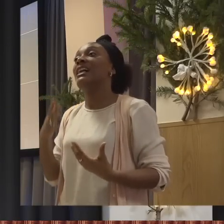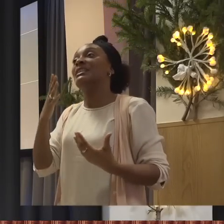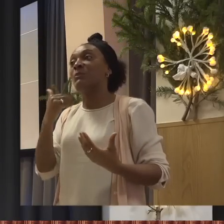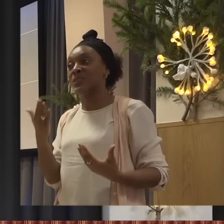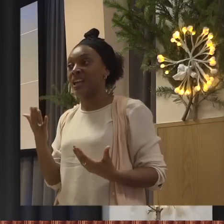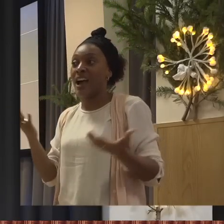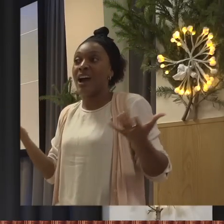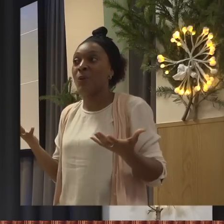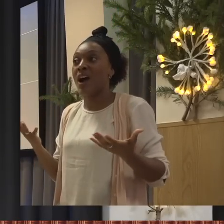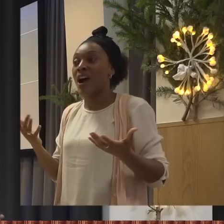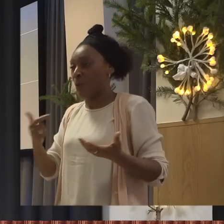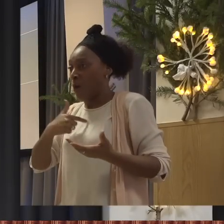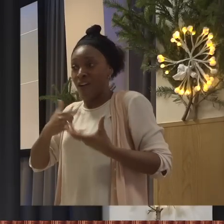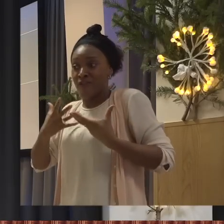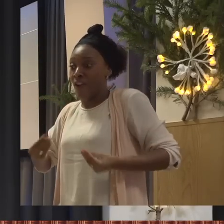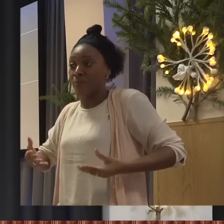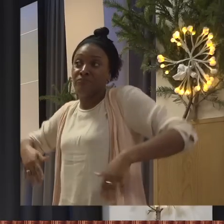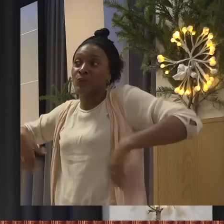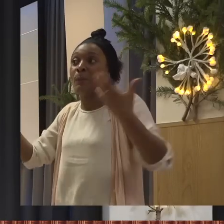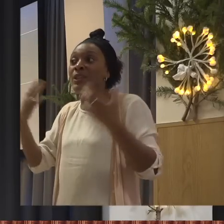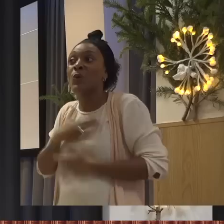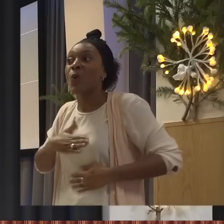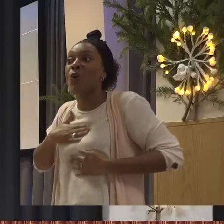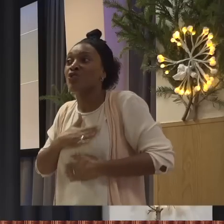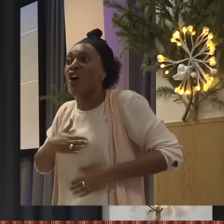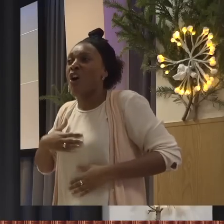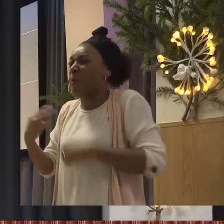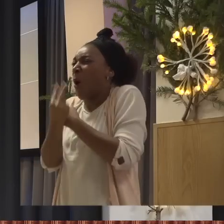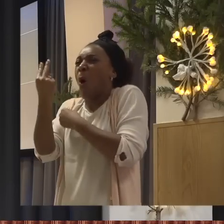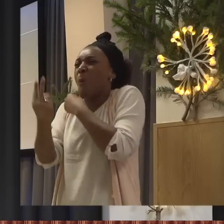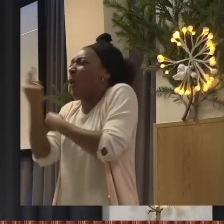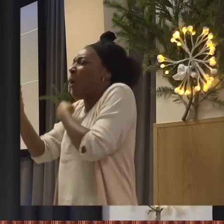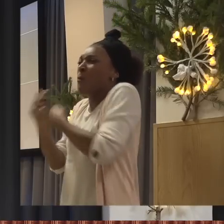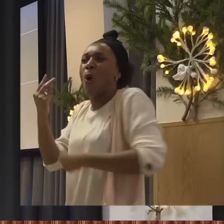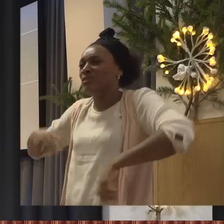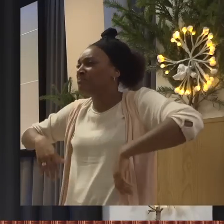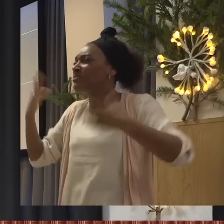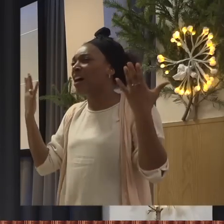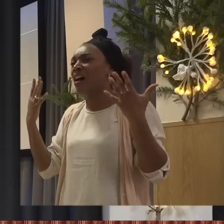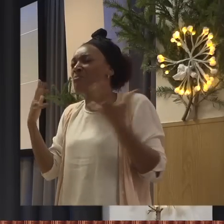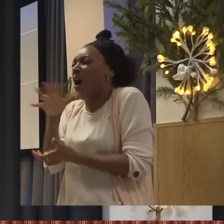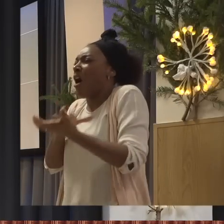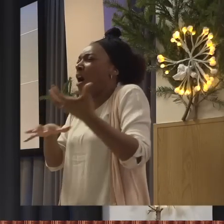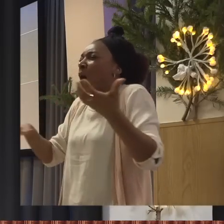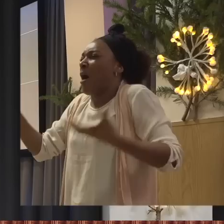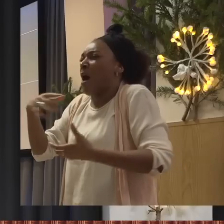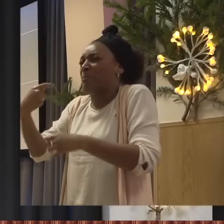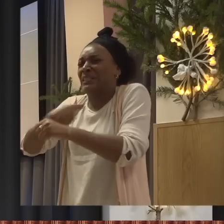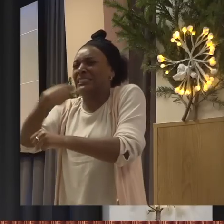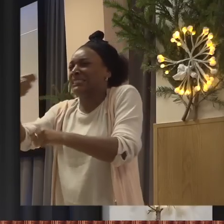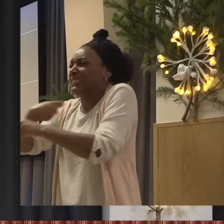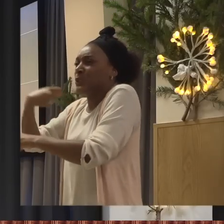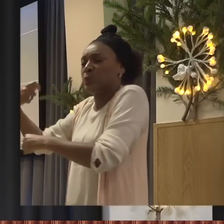me plais dans les faiblesses, dans les outrages, dans les calamités, dans les